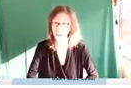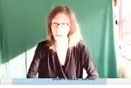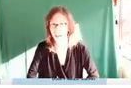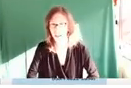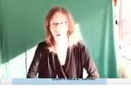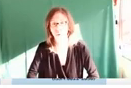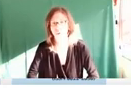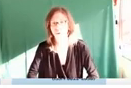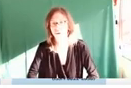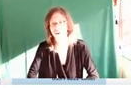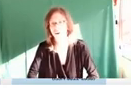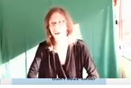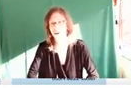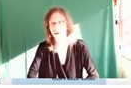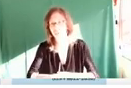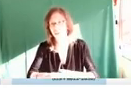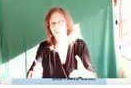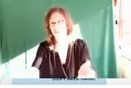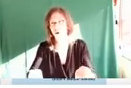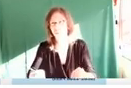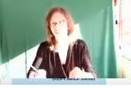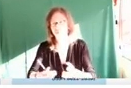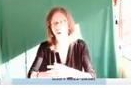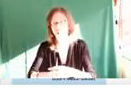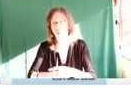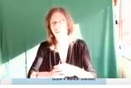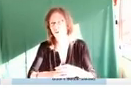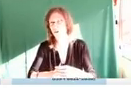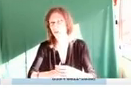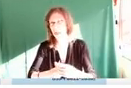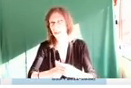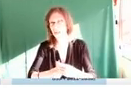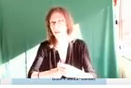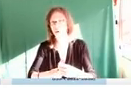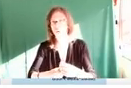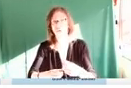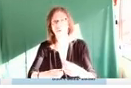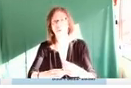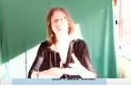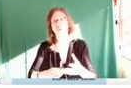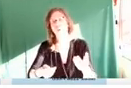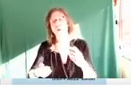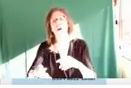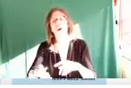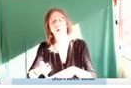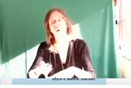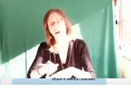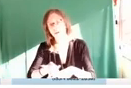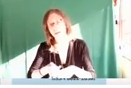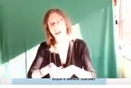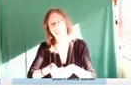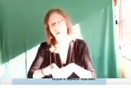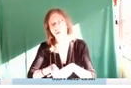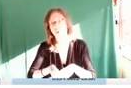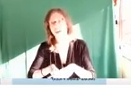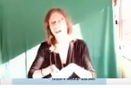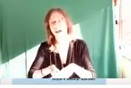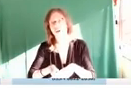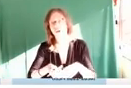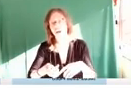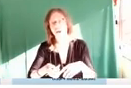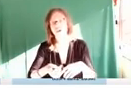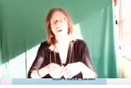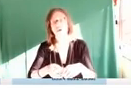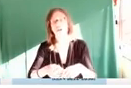Zoom. Une cette semaine qui va prendre une forme un peu plus magistrale, si on veut, pour comprendre ce qu'est la reproductibilité